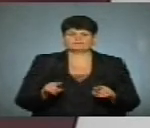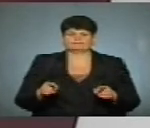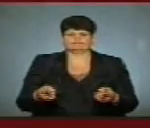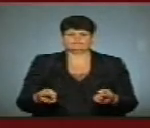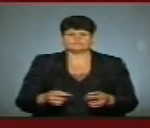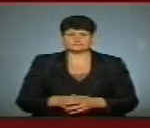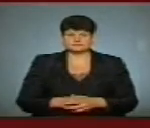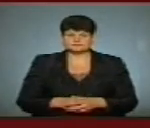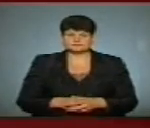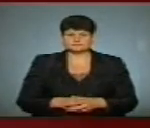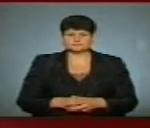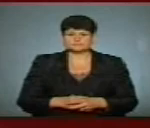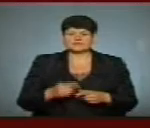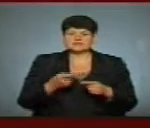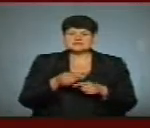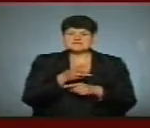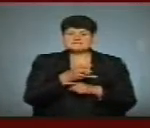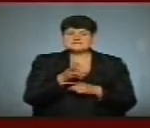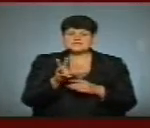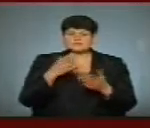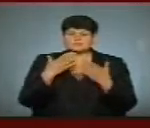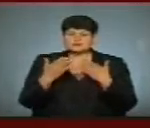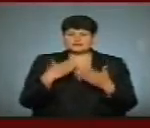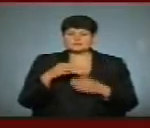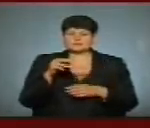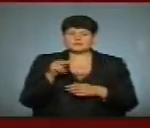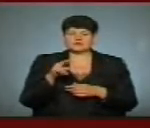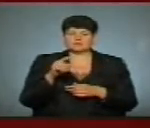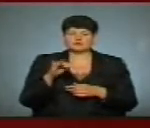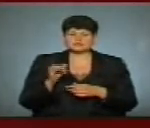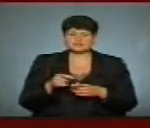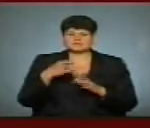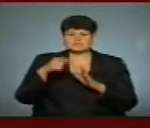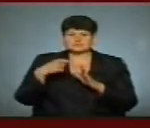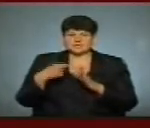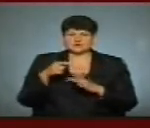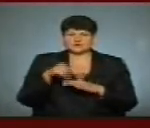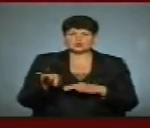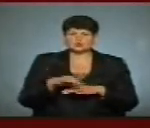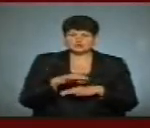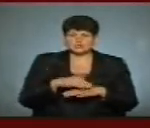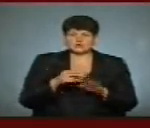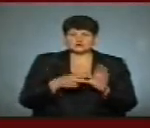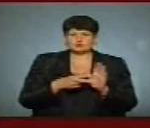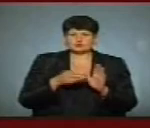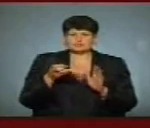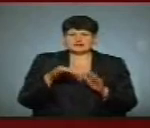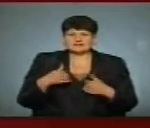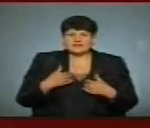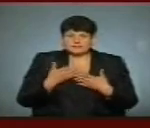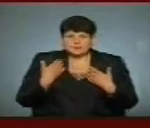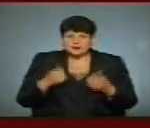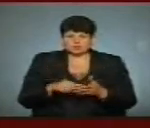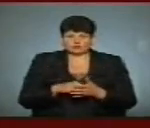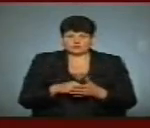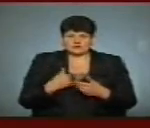затримали. Це відео спілкування Павла Бузька з патрульними. Відзняла його дружина Павла ввечері 7 травня. Я не маю документів. Вас